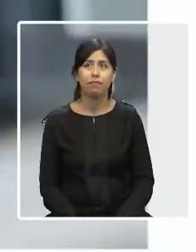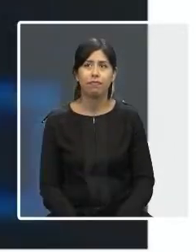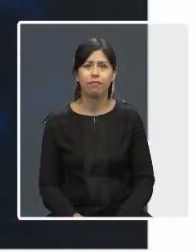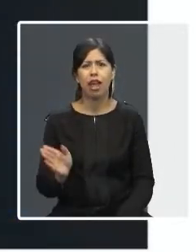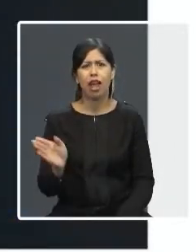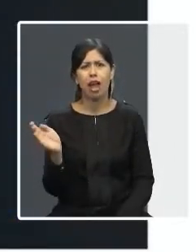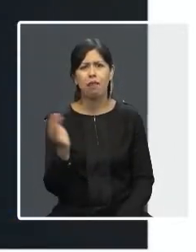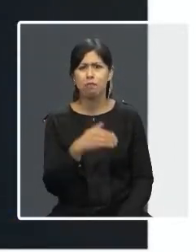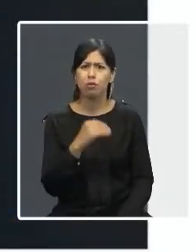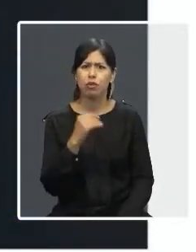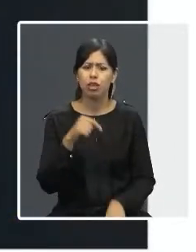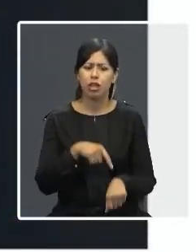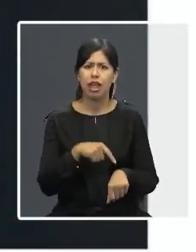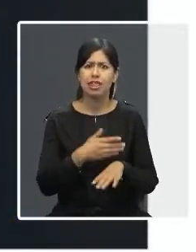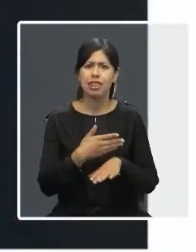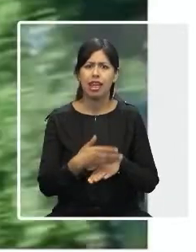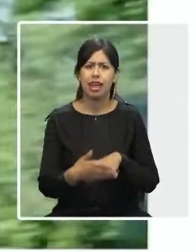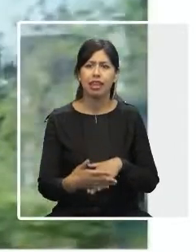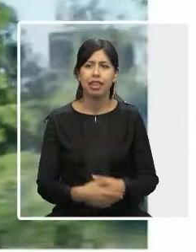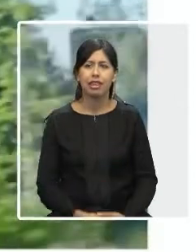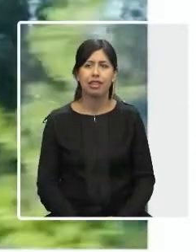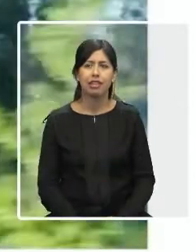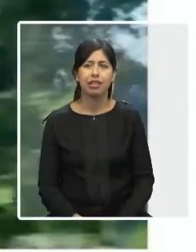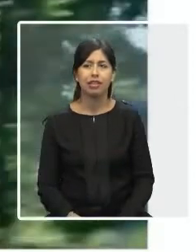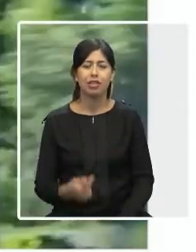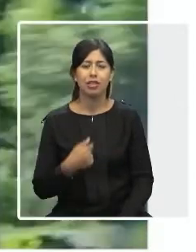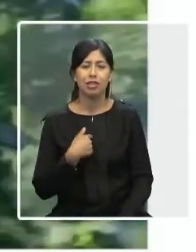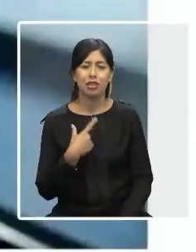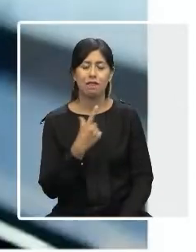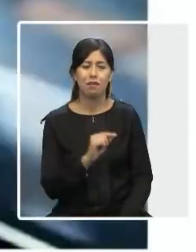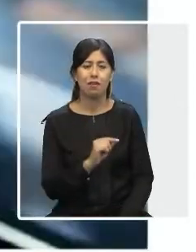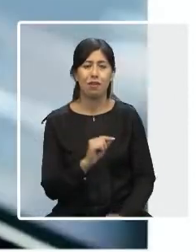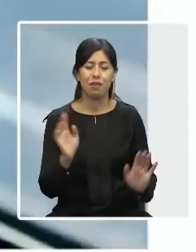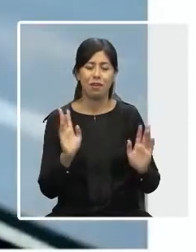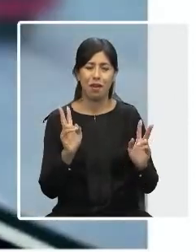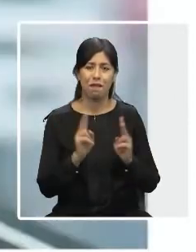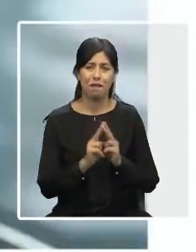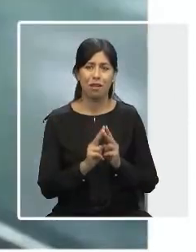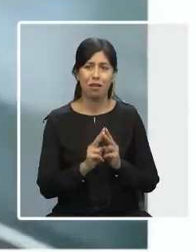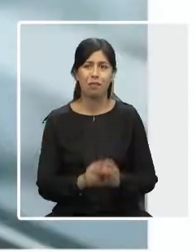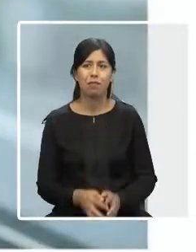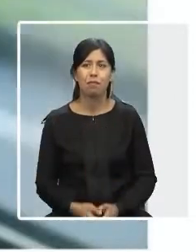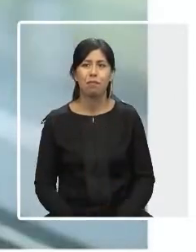ってきます。 行ってらっしゃい。気をつけてね。